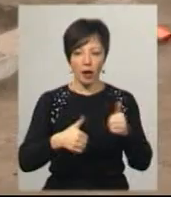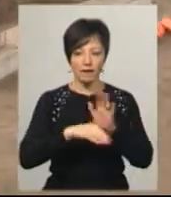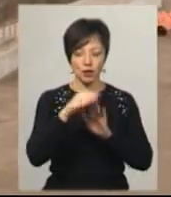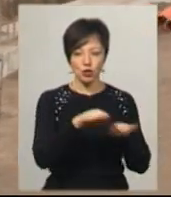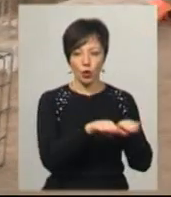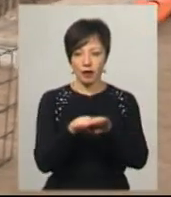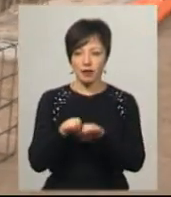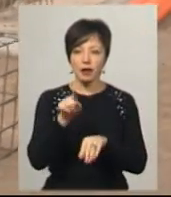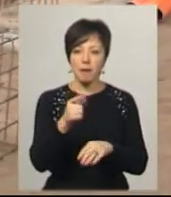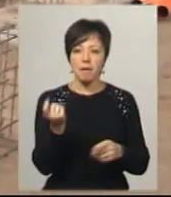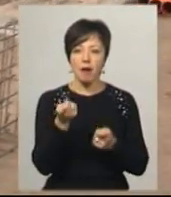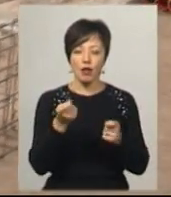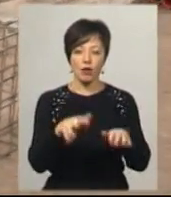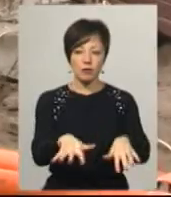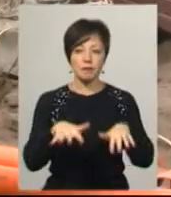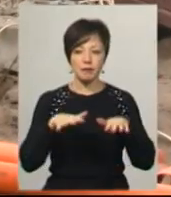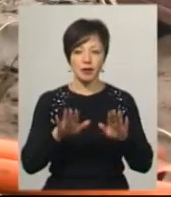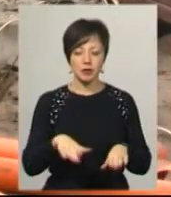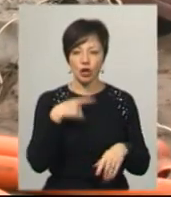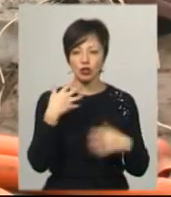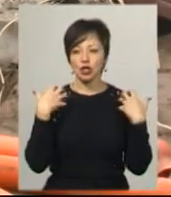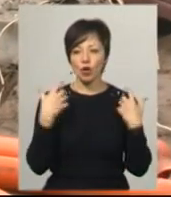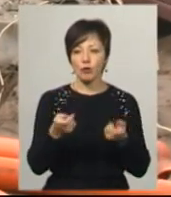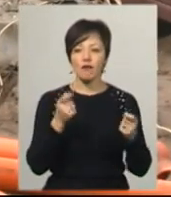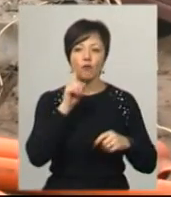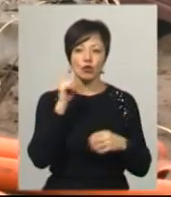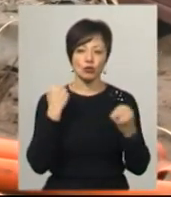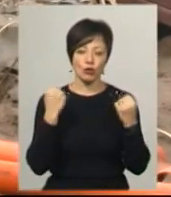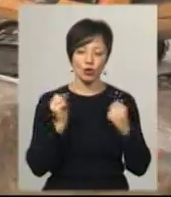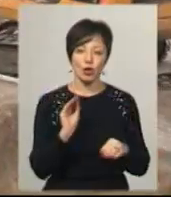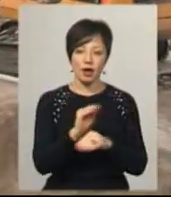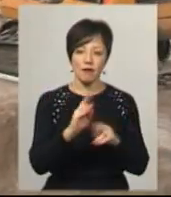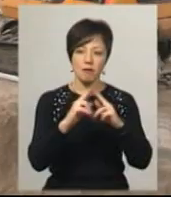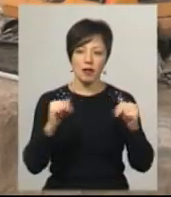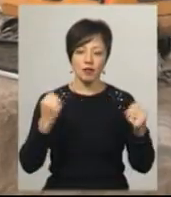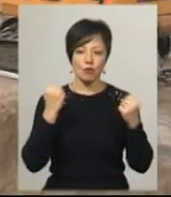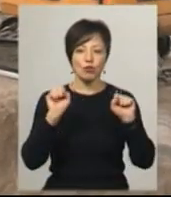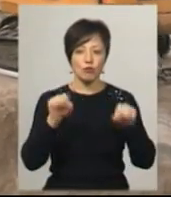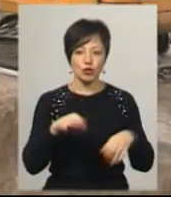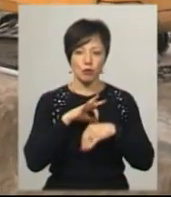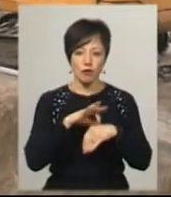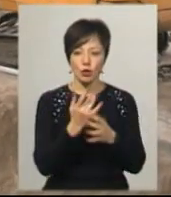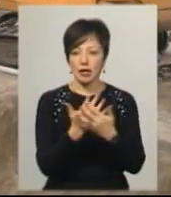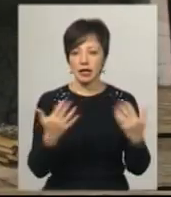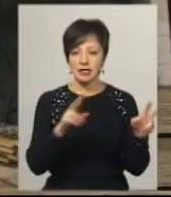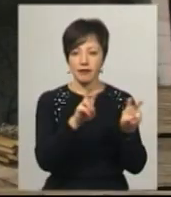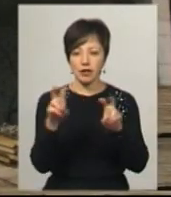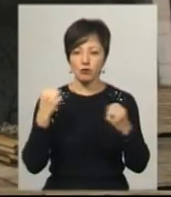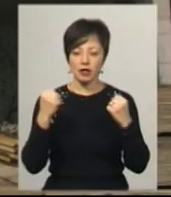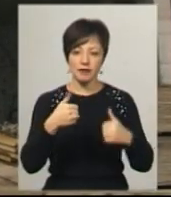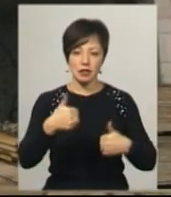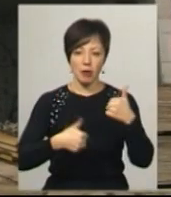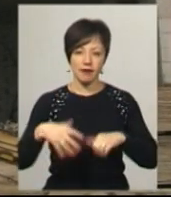там мало глядацьких місць, каже начальник управління молоді та спорту Сергій Ремез. Додає, у Палаці спорту можна буде проводити різні види спортивних